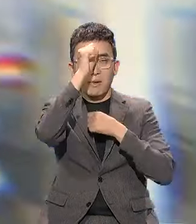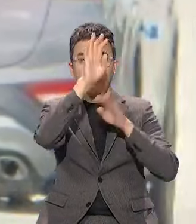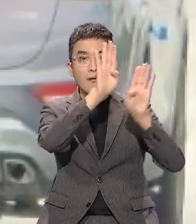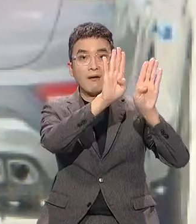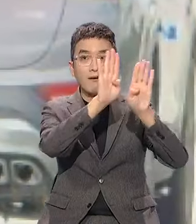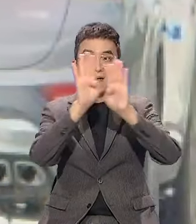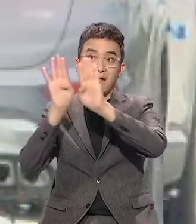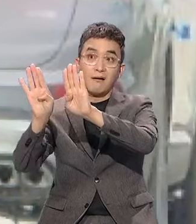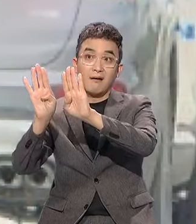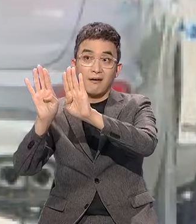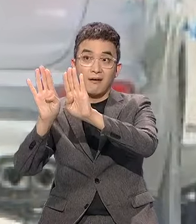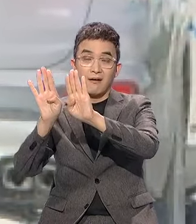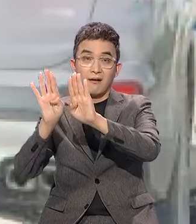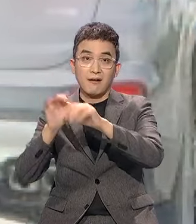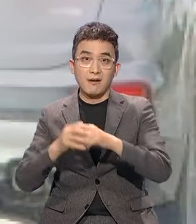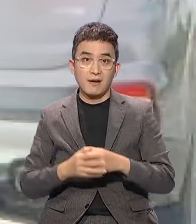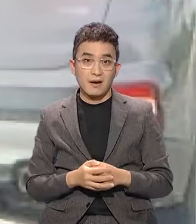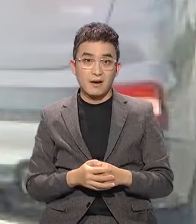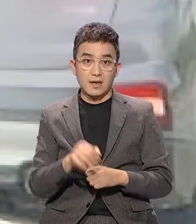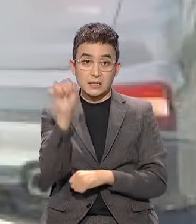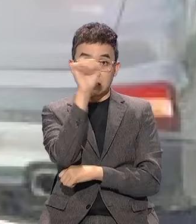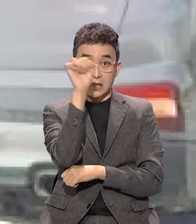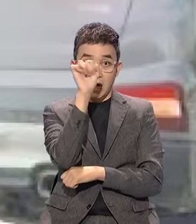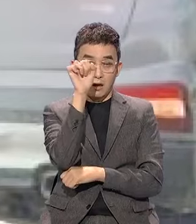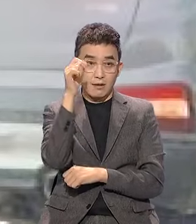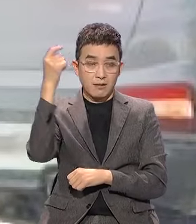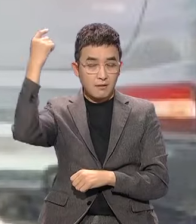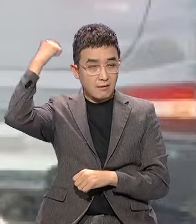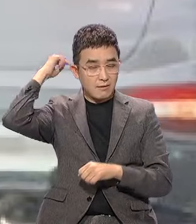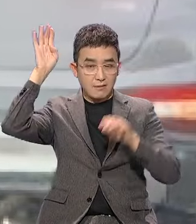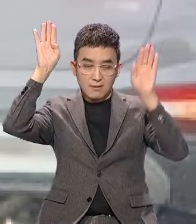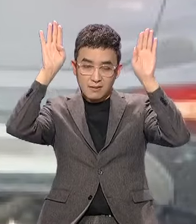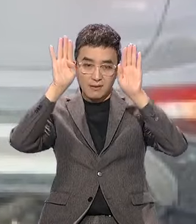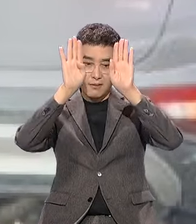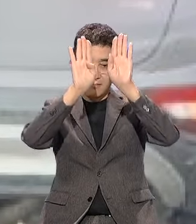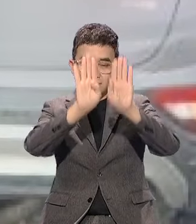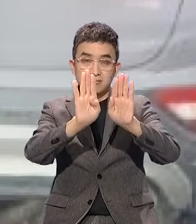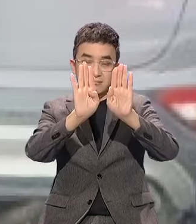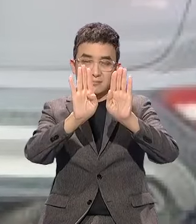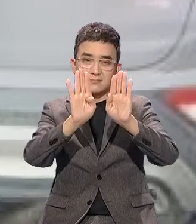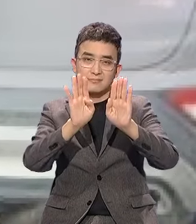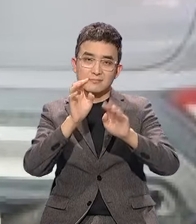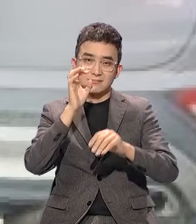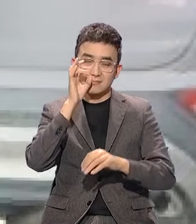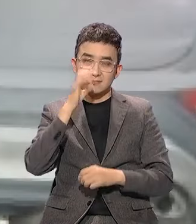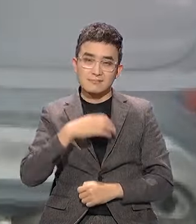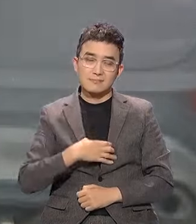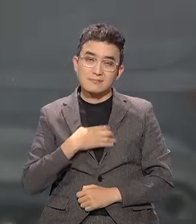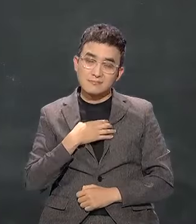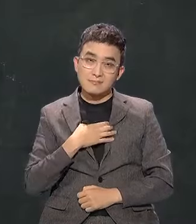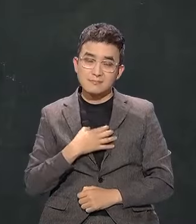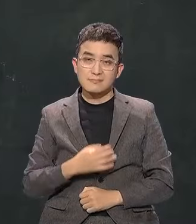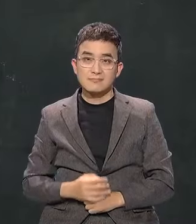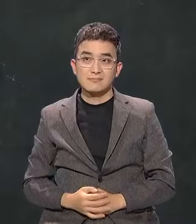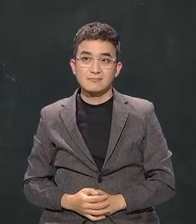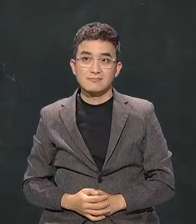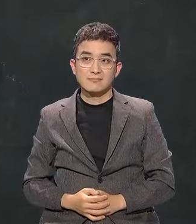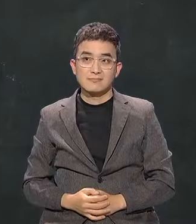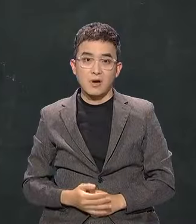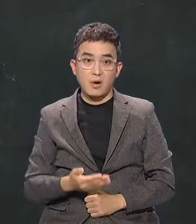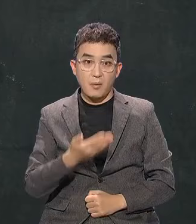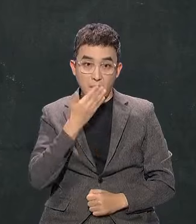까꿍 버스 운전 기사 머리 위로 검은 발이 존재감 뿔뿔 뿜뿜 아 그냥 양변 노사님 정말